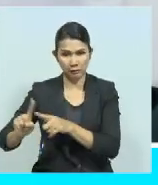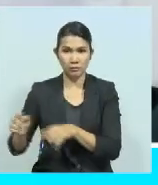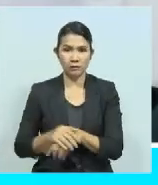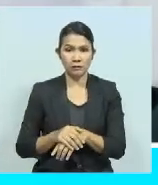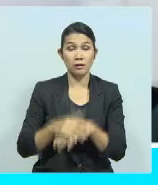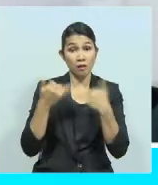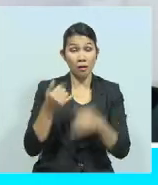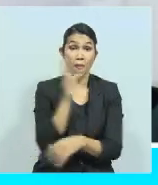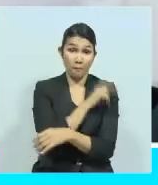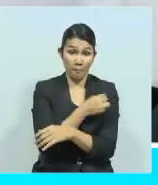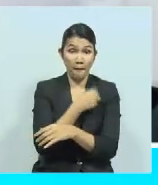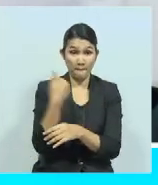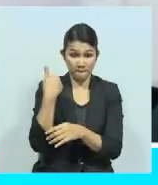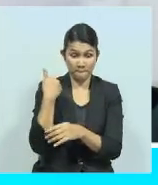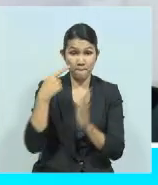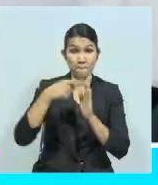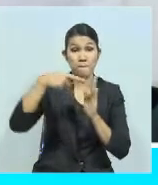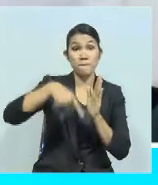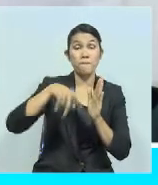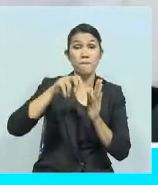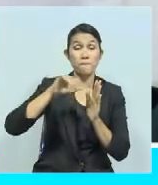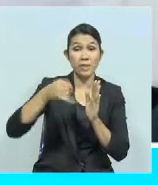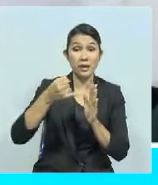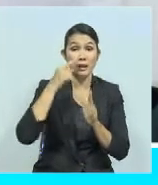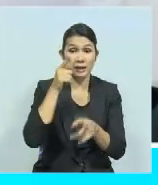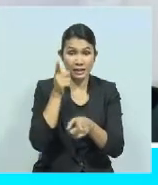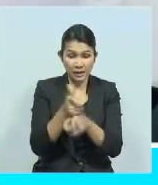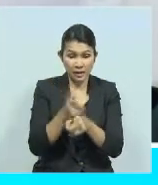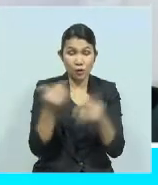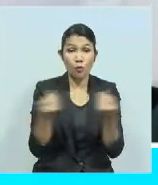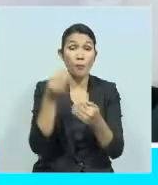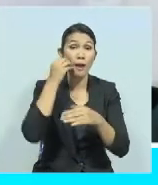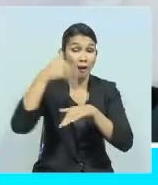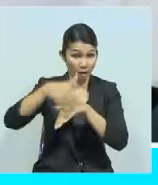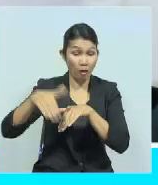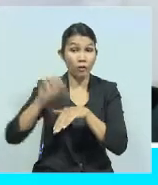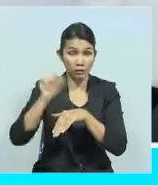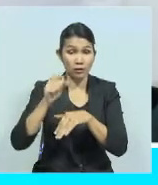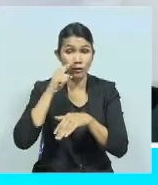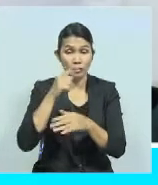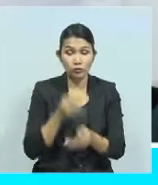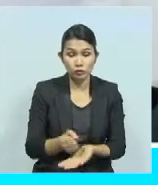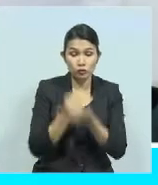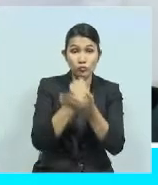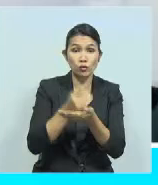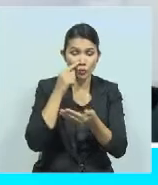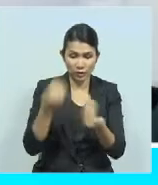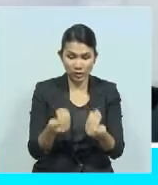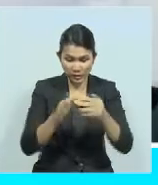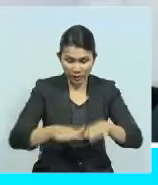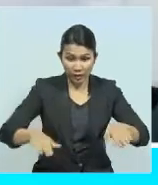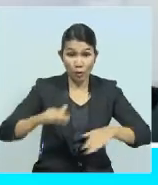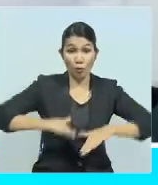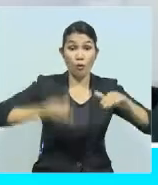อมีเพจด้วยใช่ไหมคะเพจเลี้ยงลูกนอกบ้านเป็นเพจที่เข้ามาช่วยดูแลเด็กๆน้องๆที่กำลังจะโตเป็น